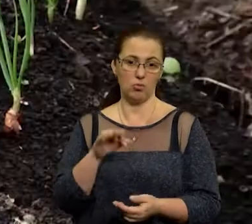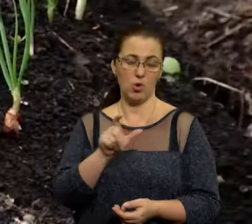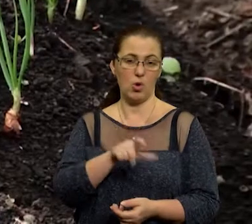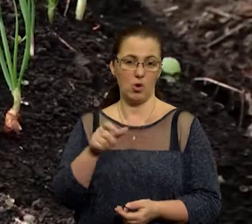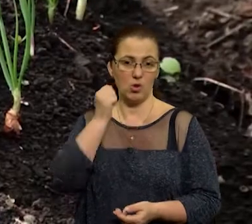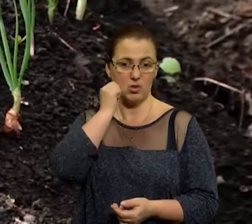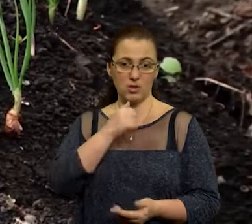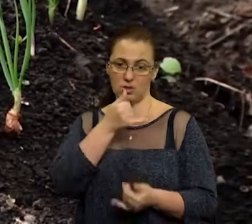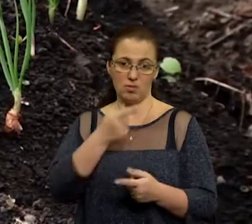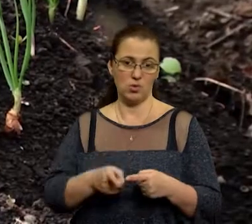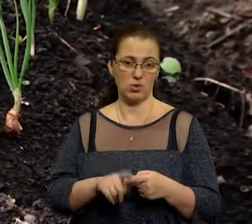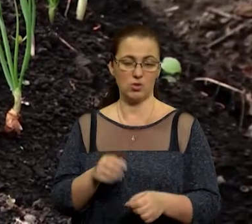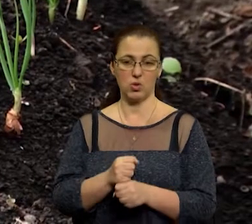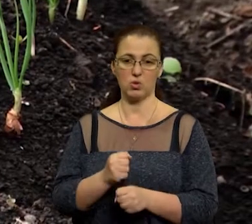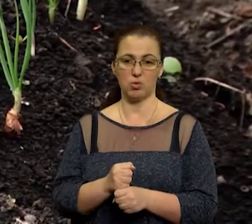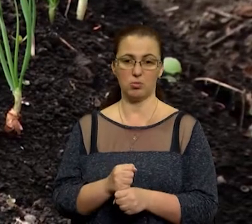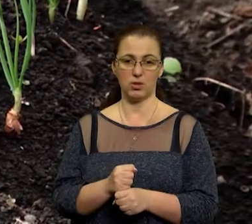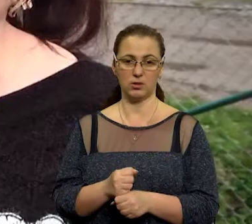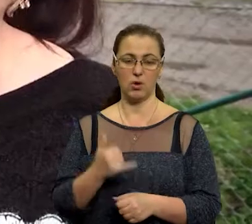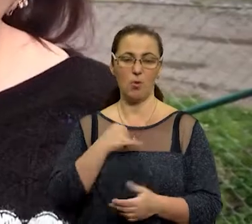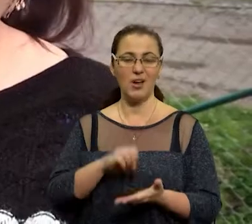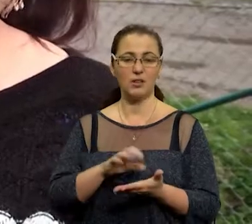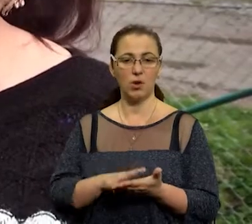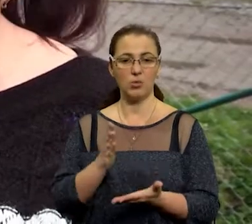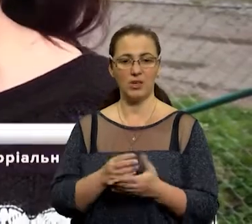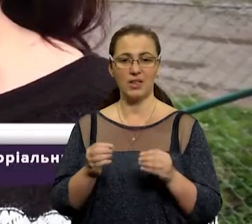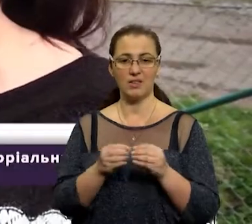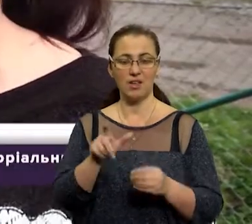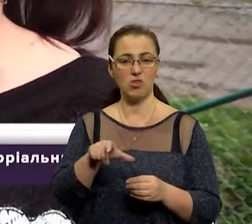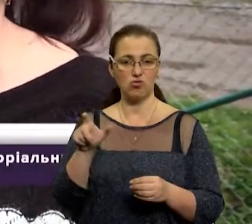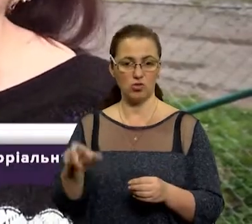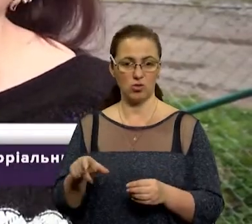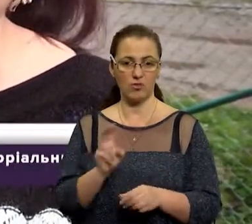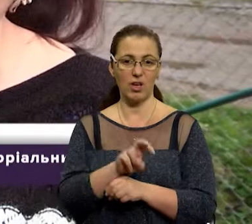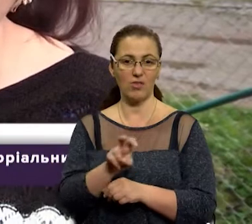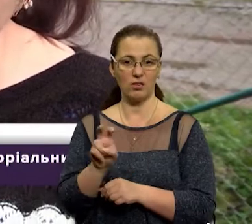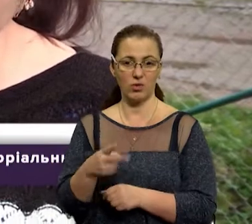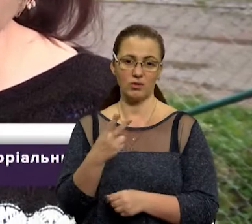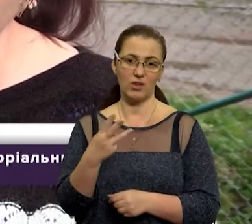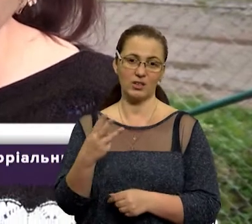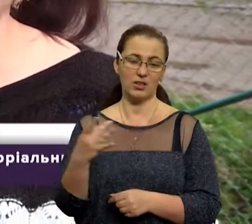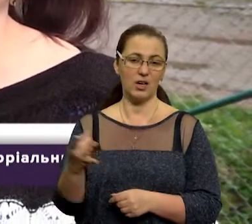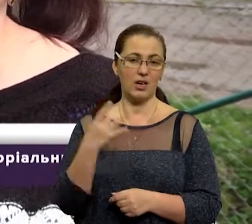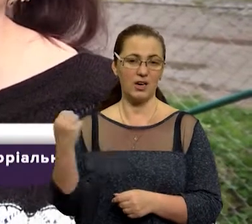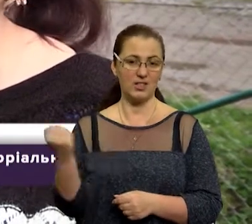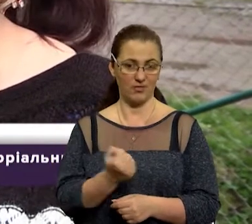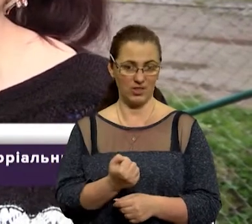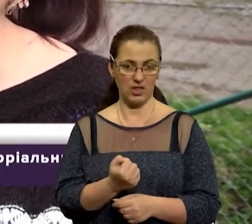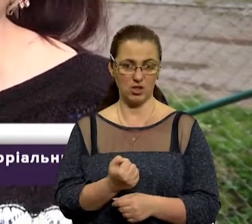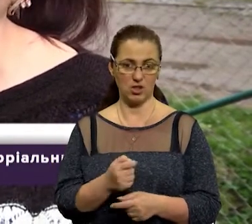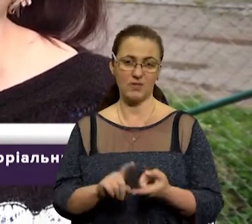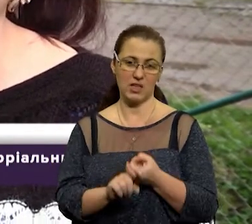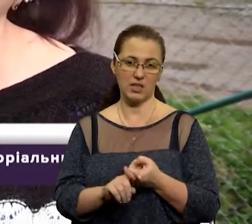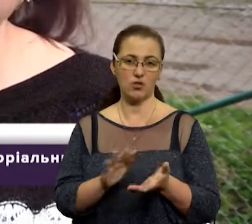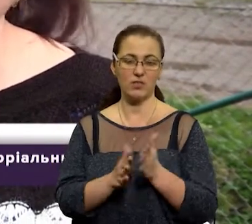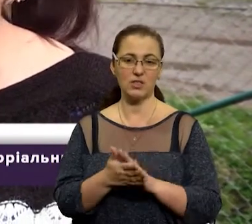не можуть то обробити. У мене на обліку знаходиться 10 чоловік, відвідую я їх 2-3 рази на тиждень, в залежності від